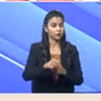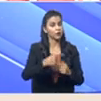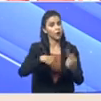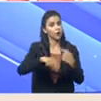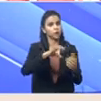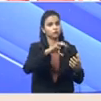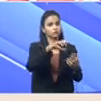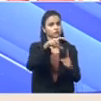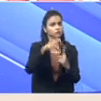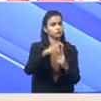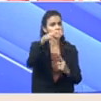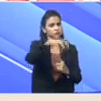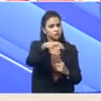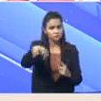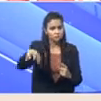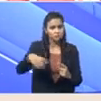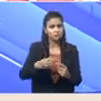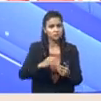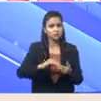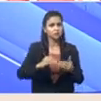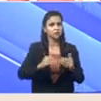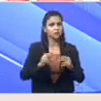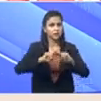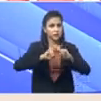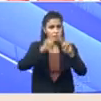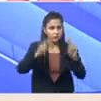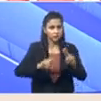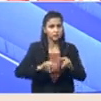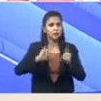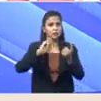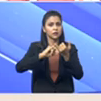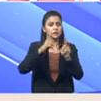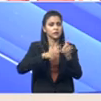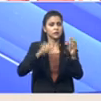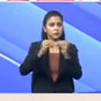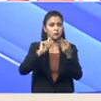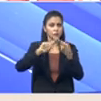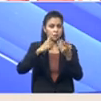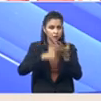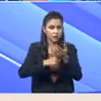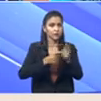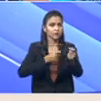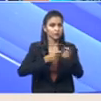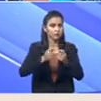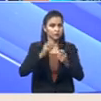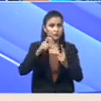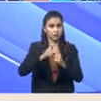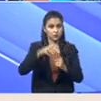में तालमेल बनाने के लिए नेशनल साइबर कोऑर्डिनेशन